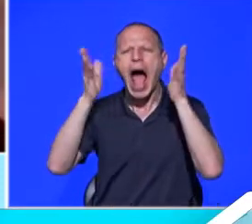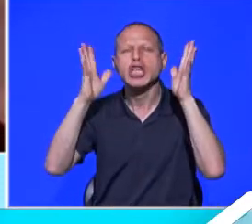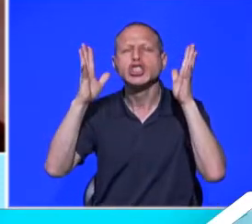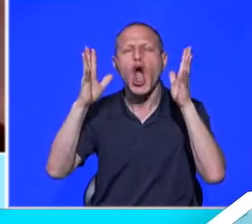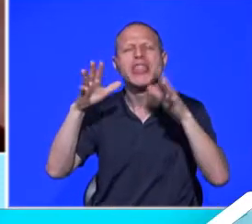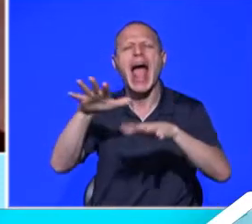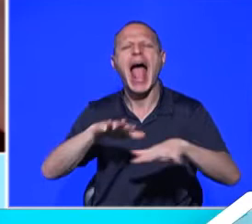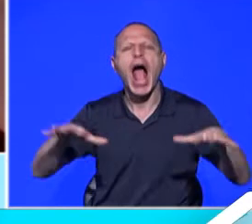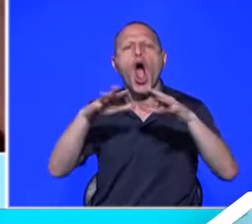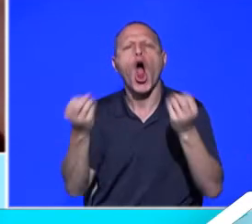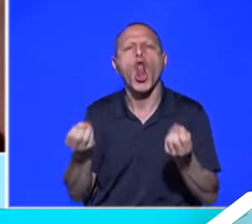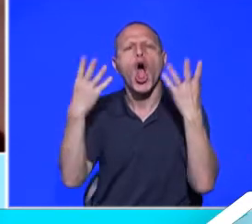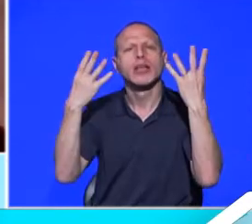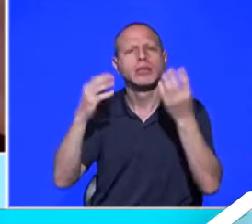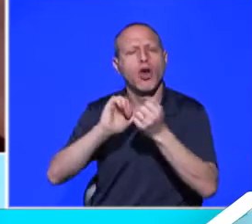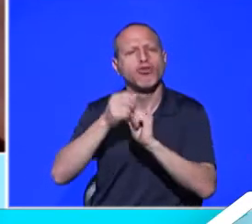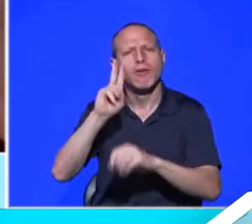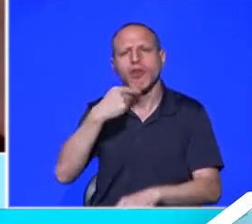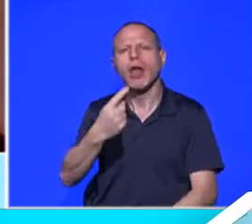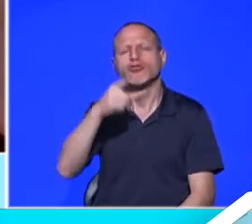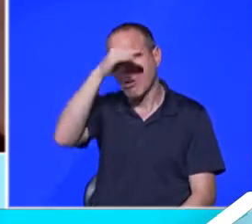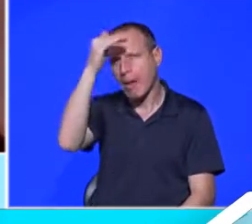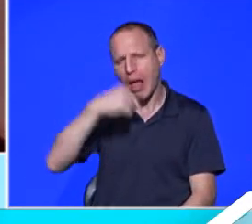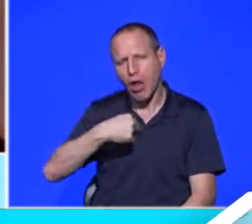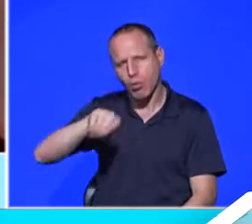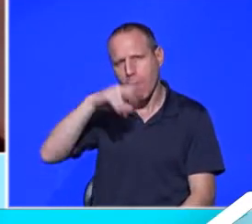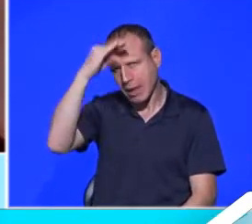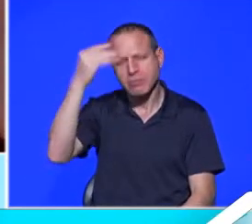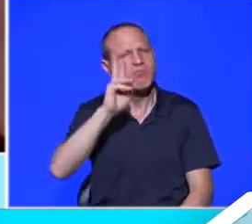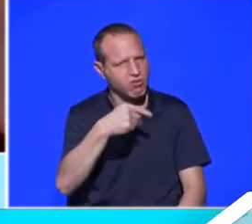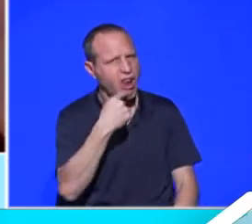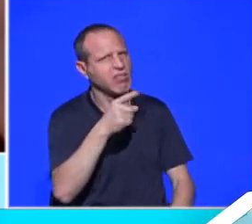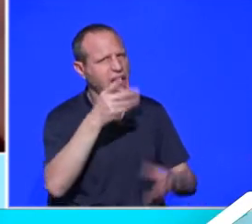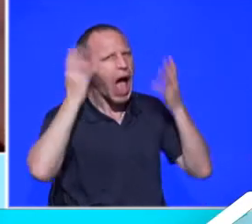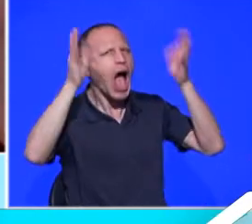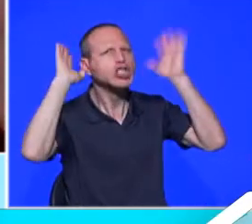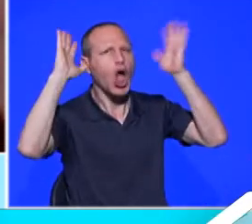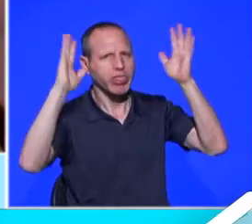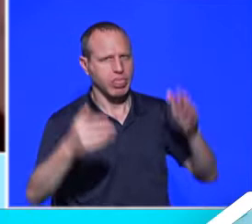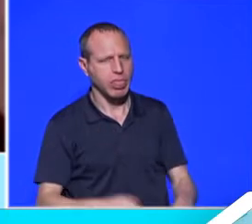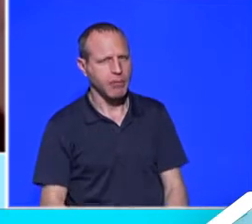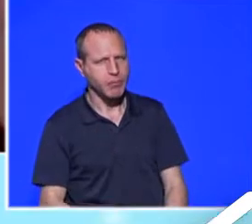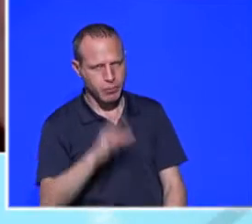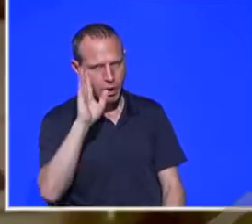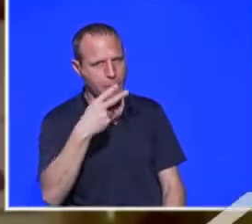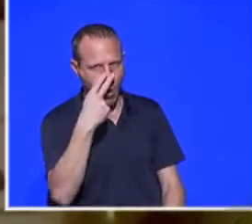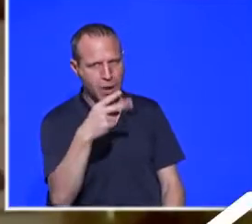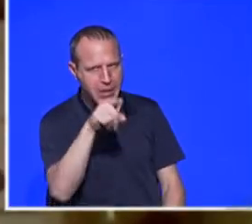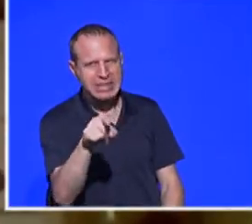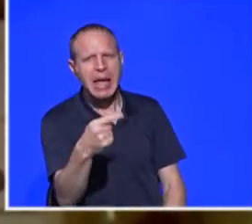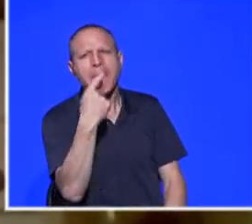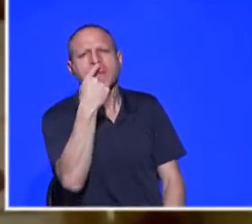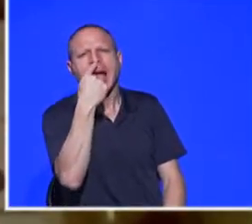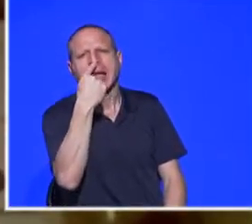שאנחנו טיפה מגזימים? אפשר לקרוא לזה אסון, כלומר גם רואים את זה, מריחים את